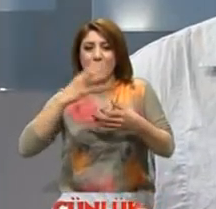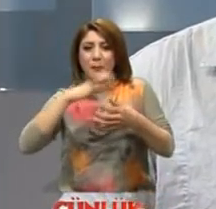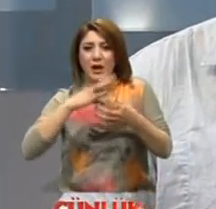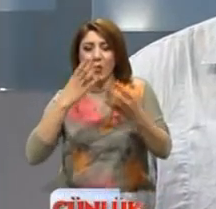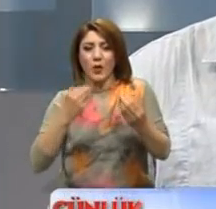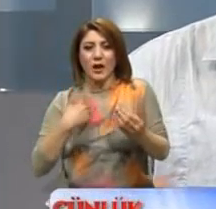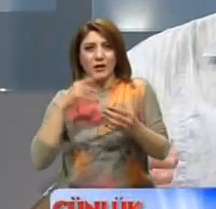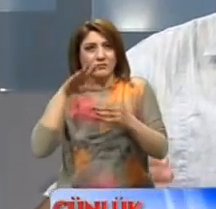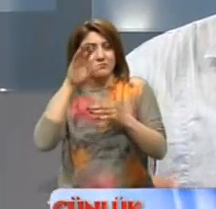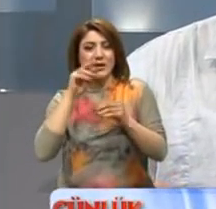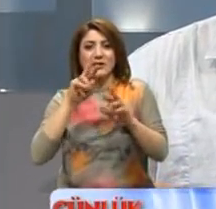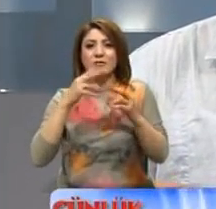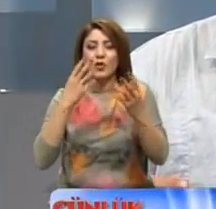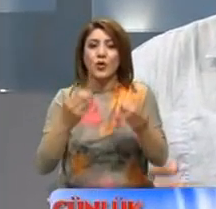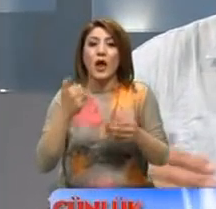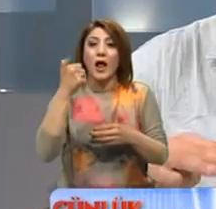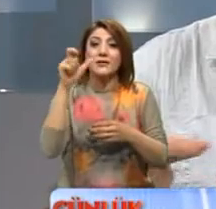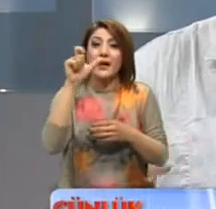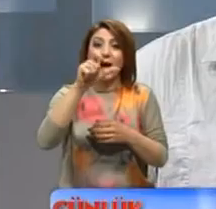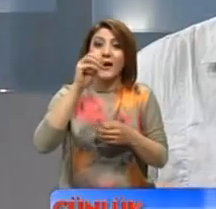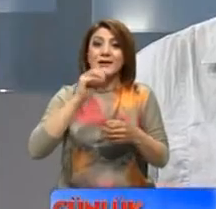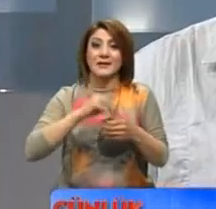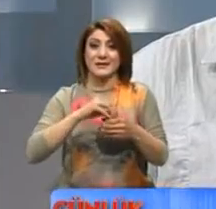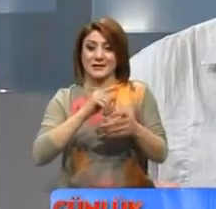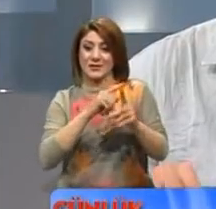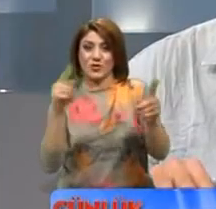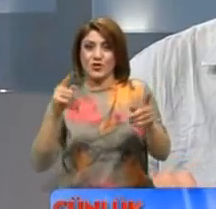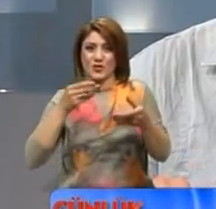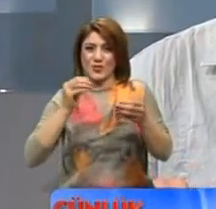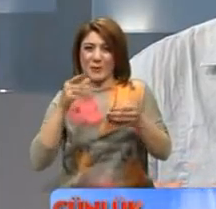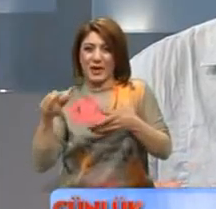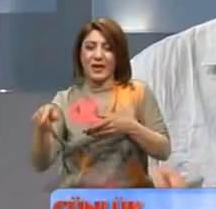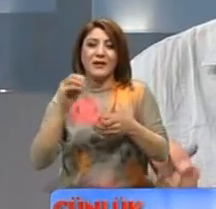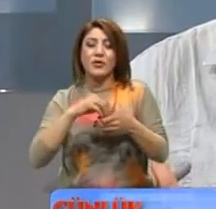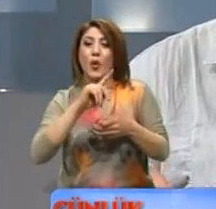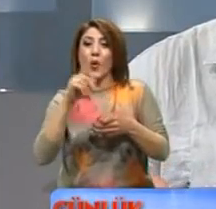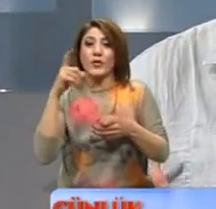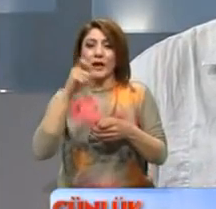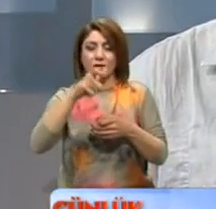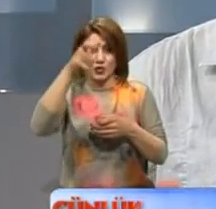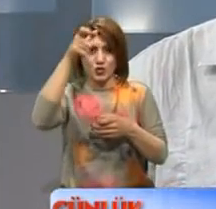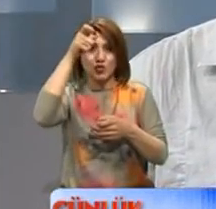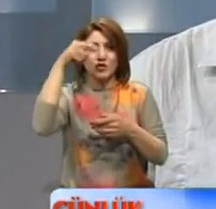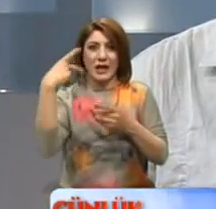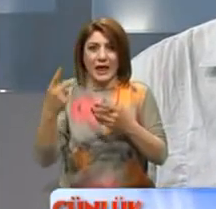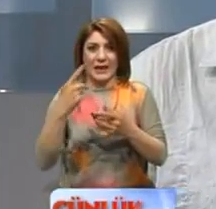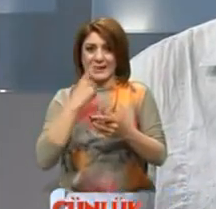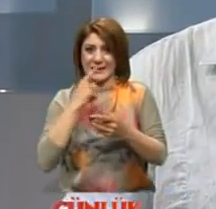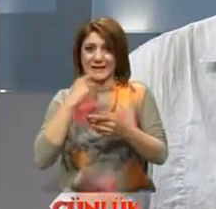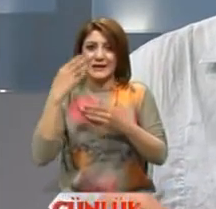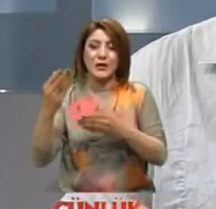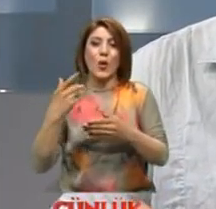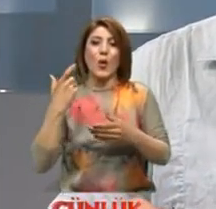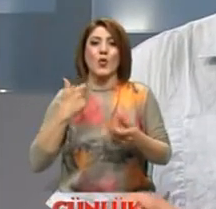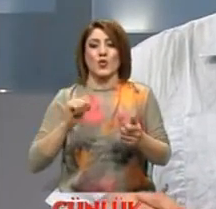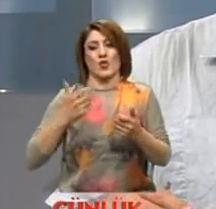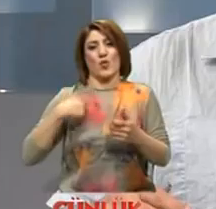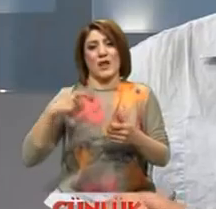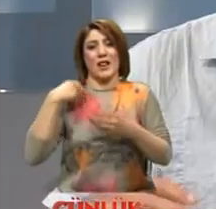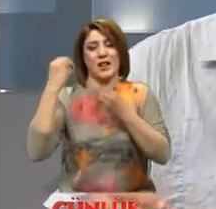edinmeye başlıyorlar. Evet, yani 6 aylık dönemde daha çok genel özelliklerine sahipken 10 aylık dönemde Türkçe'ye özgü özellikler edinilmeye başlıyor. O